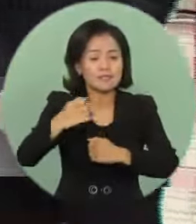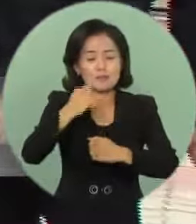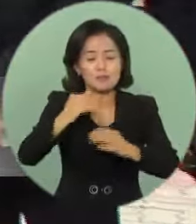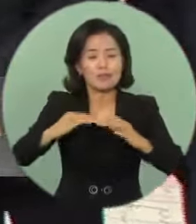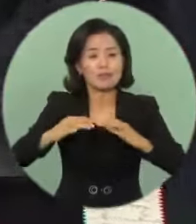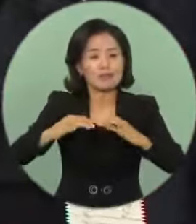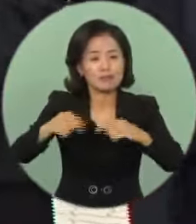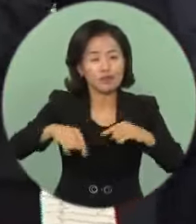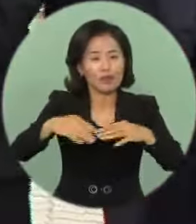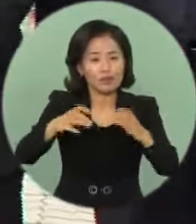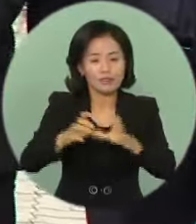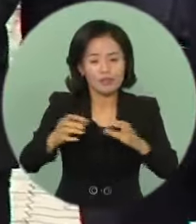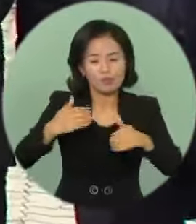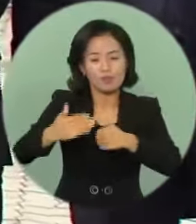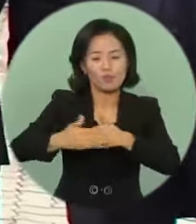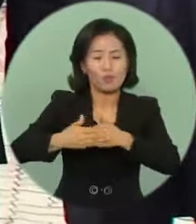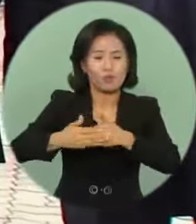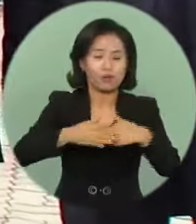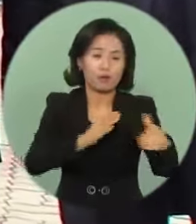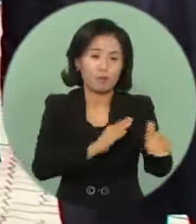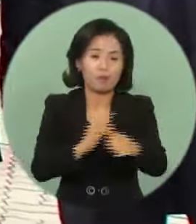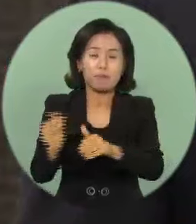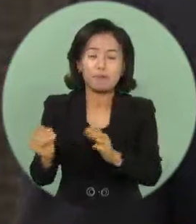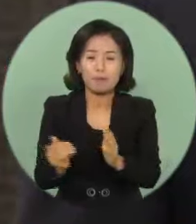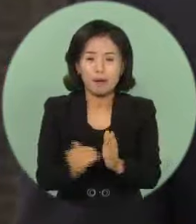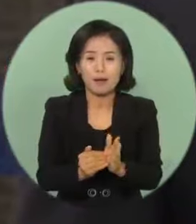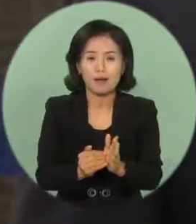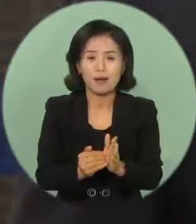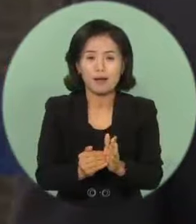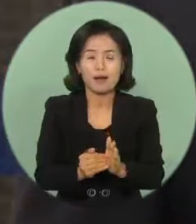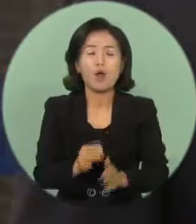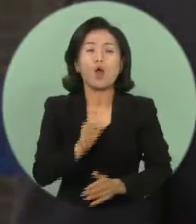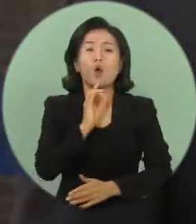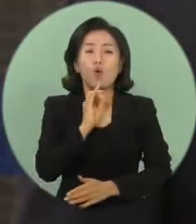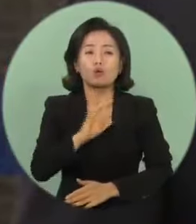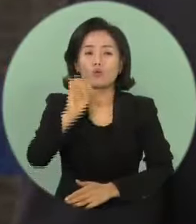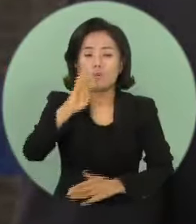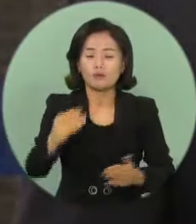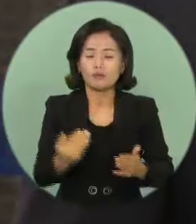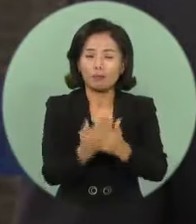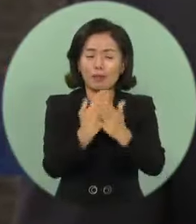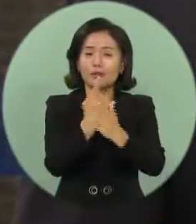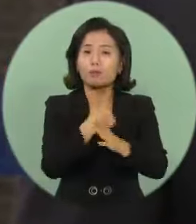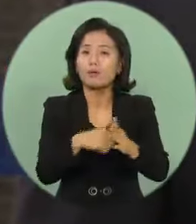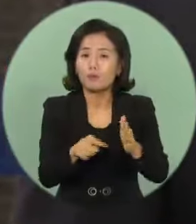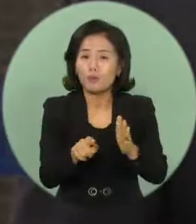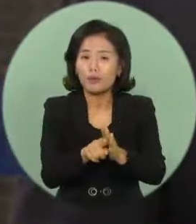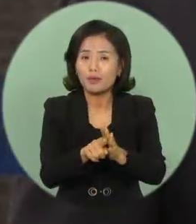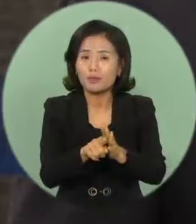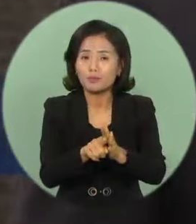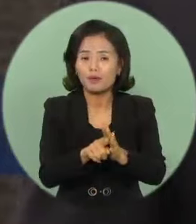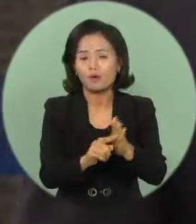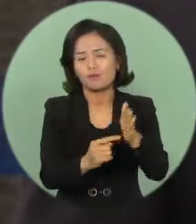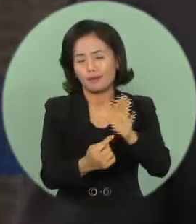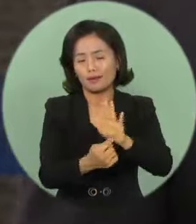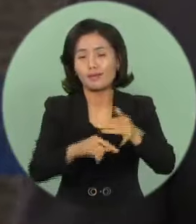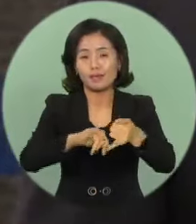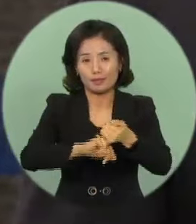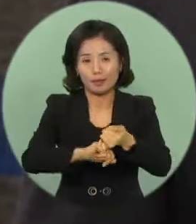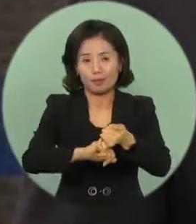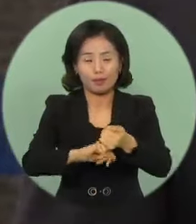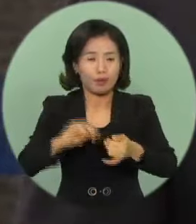직권 여당에 힘을 실어달라고 호소했습니다 오직 광주 발전만을 위해서 서셨습니다